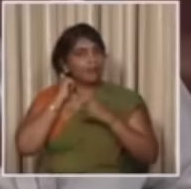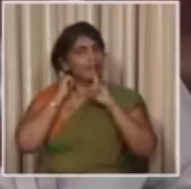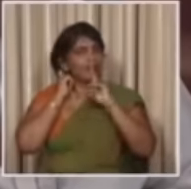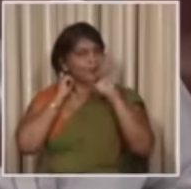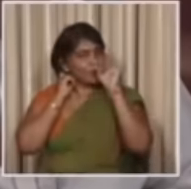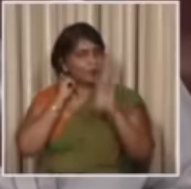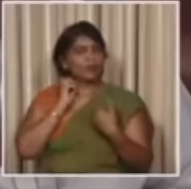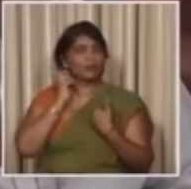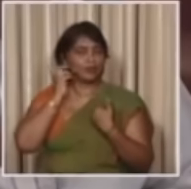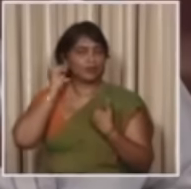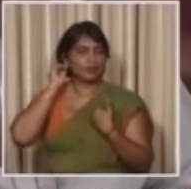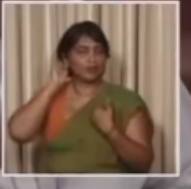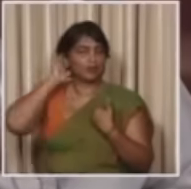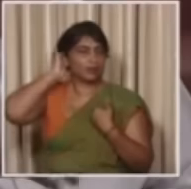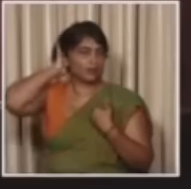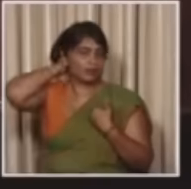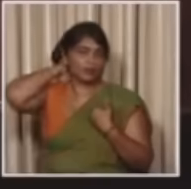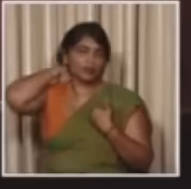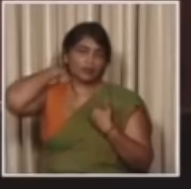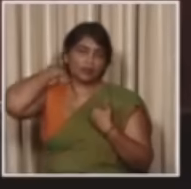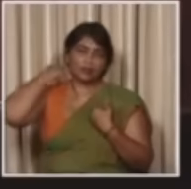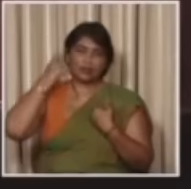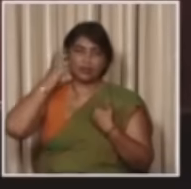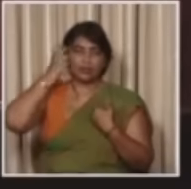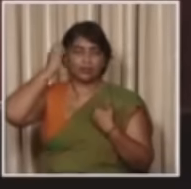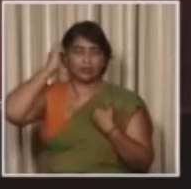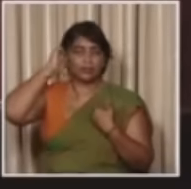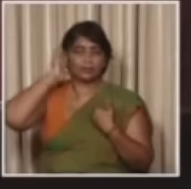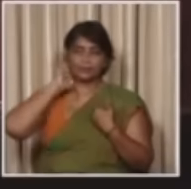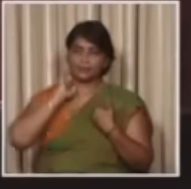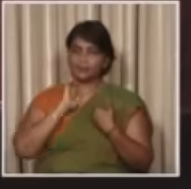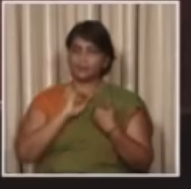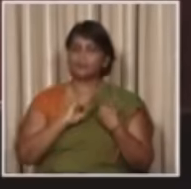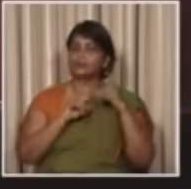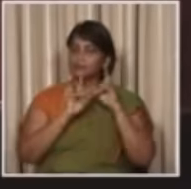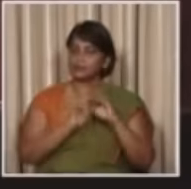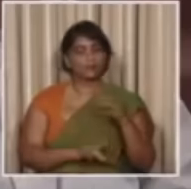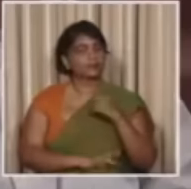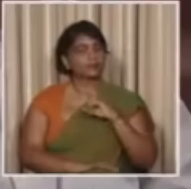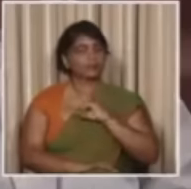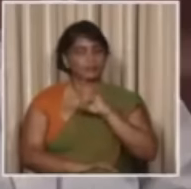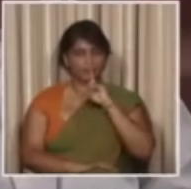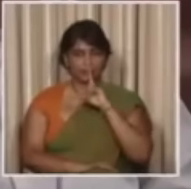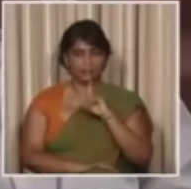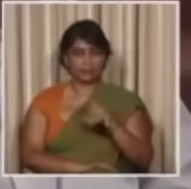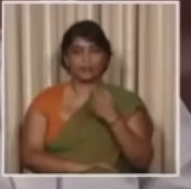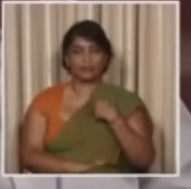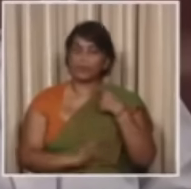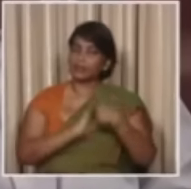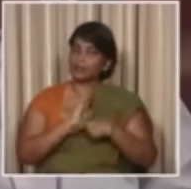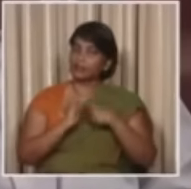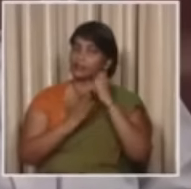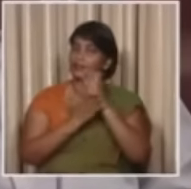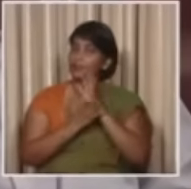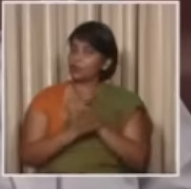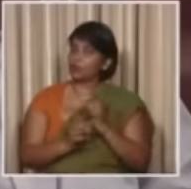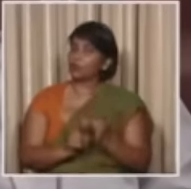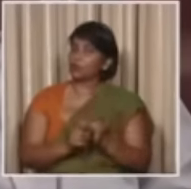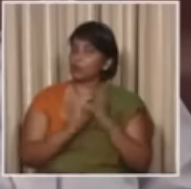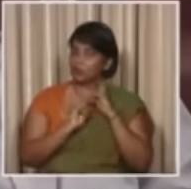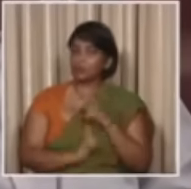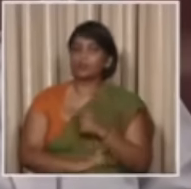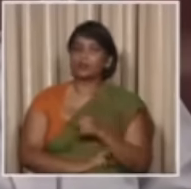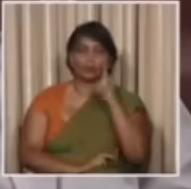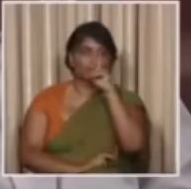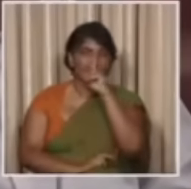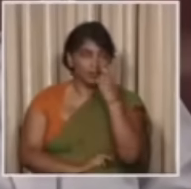ඒකයි. හොඳයි. ඒක අර කමිටුවේ ඉස්සරහදී සාකච්ඡා වෙනවා නේද? මම කියන්නේත් ඒකයි. අපේ රටේ ව්‍යවස්ථාව අනුව